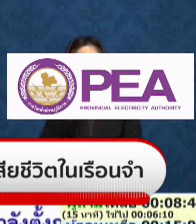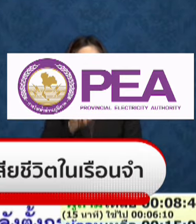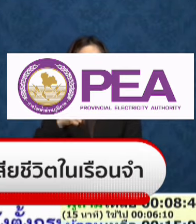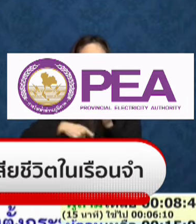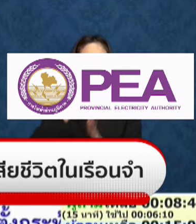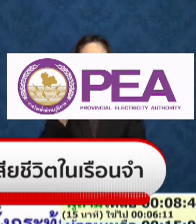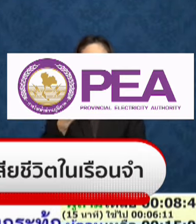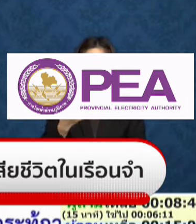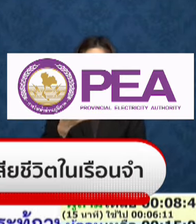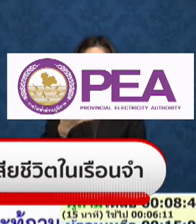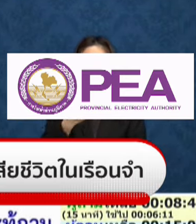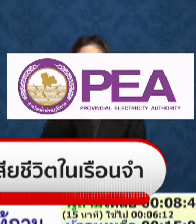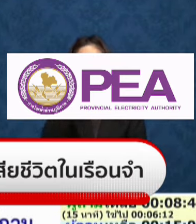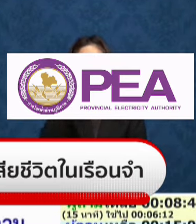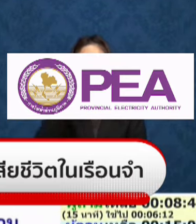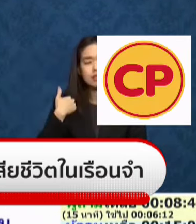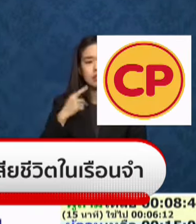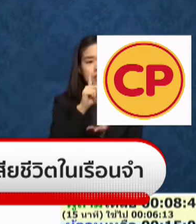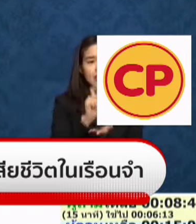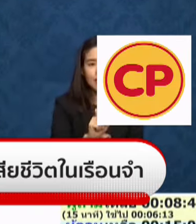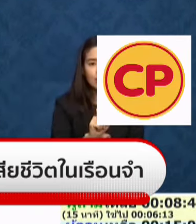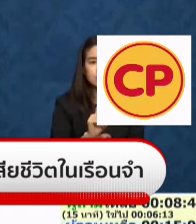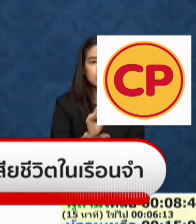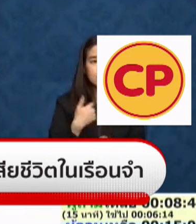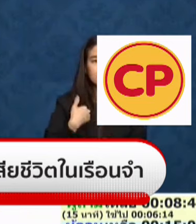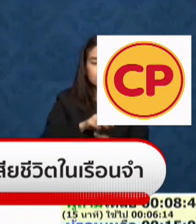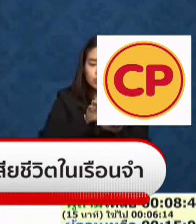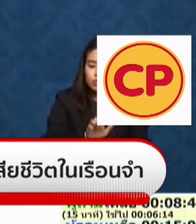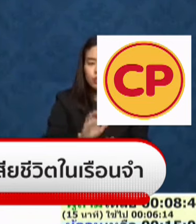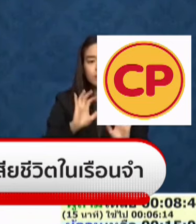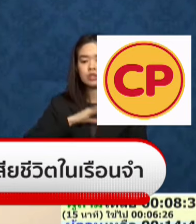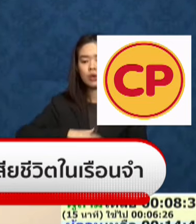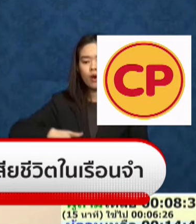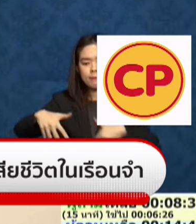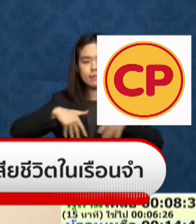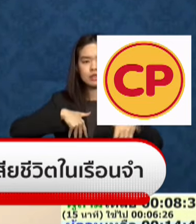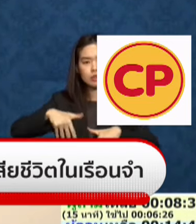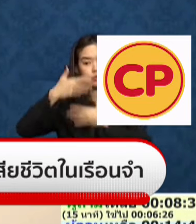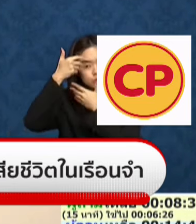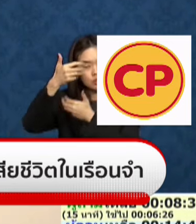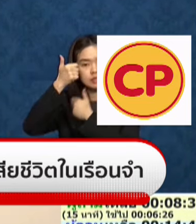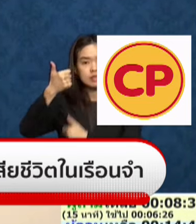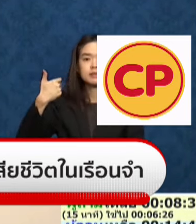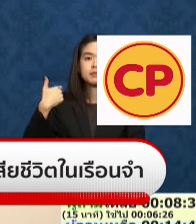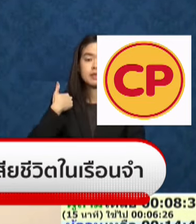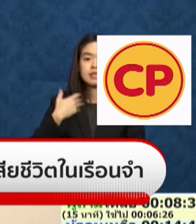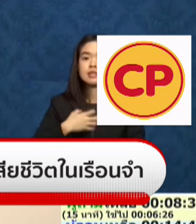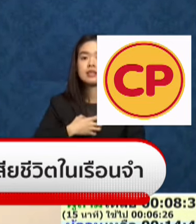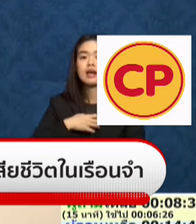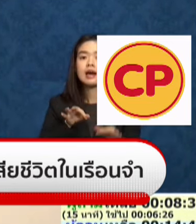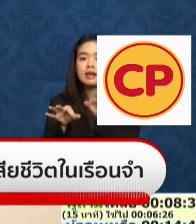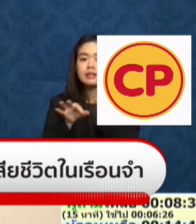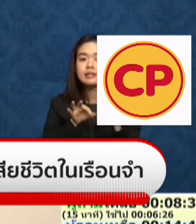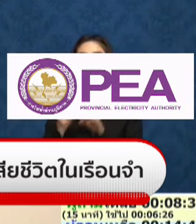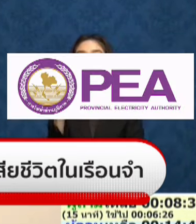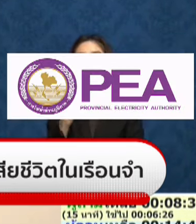ดครับท่านทวีก็ลุกขึ้นชี้แจงแล้วก็บอกว่าการเสียชีวิตของบุ้งเนี่ยเป็นการเสียชีวิตระหว่างการควบคุม